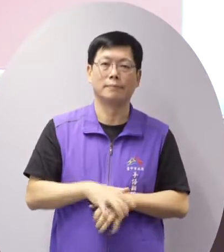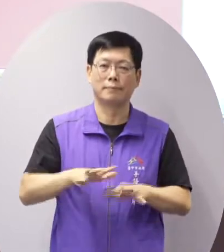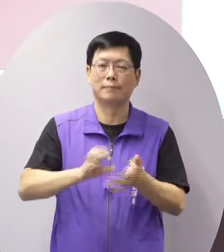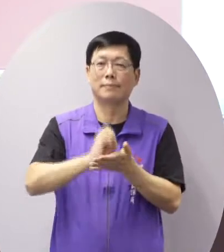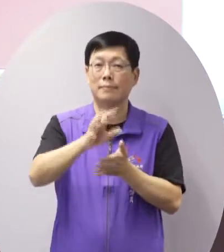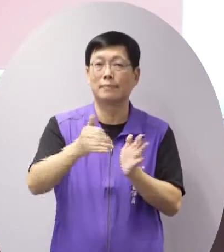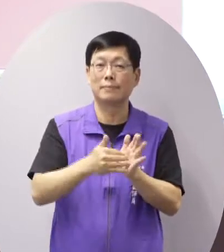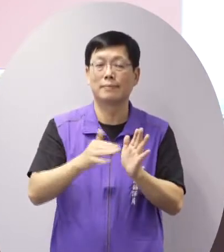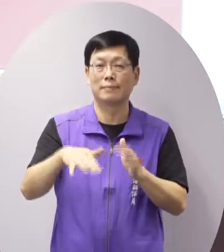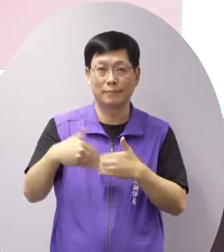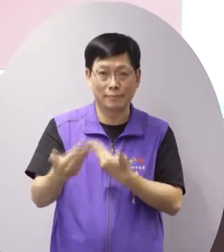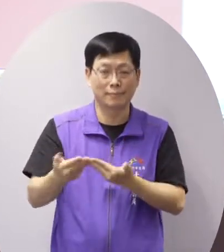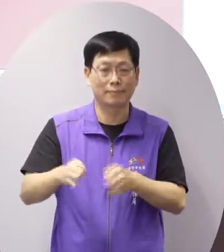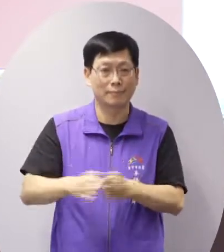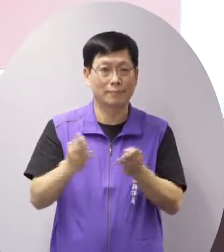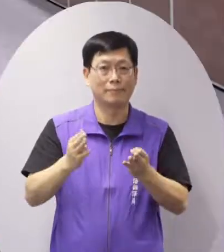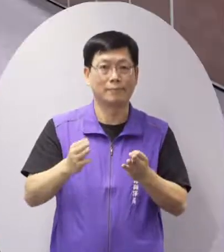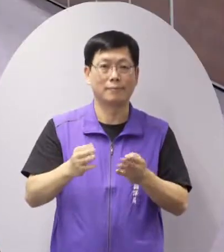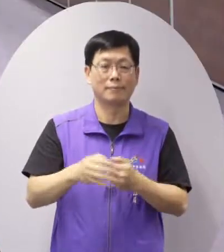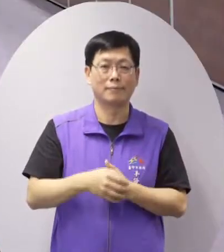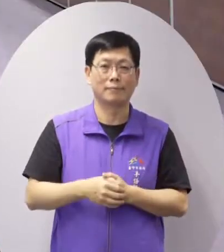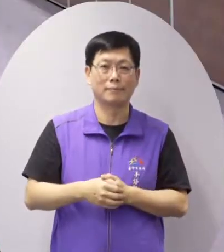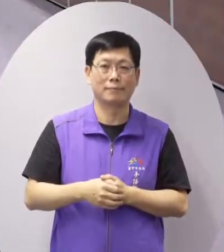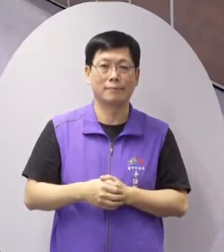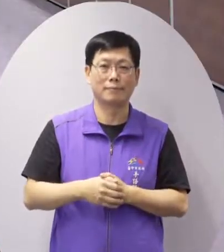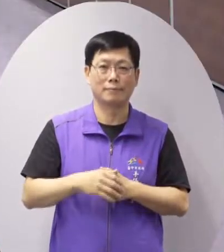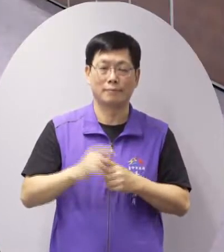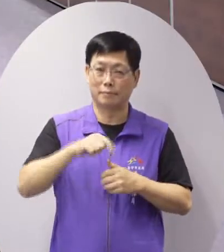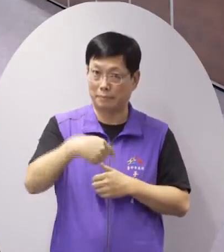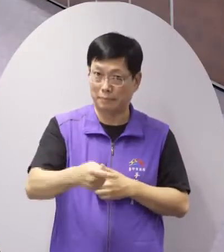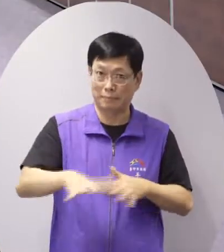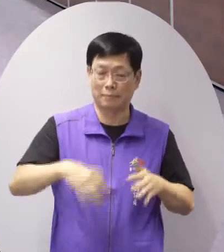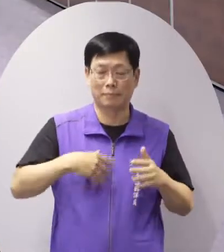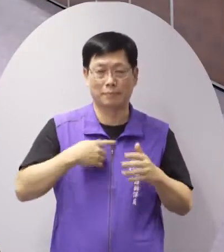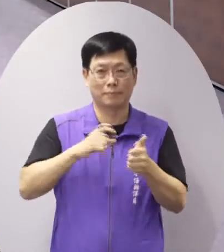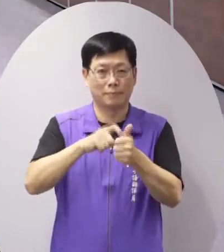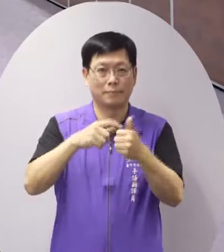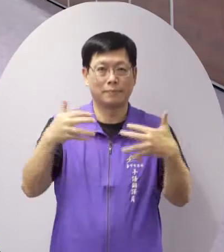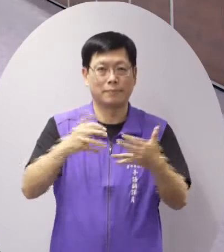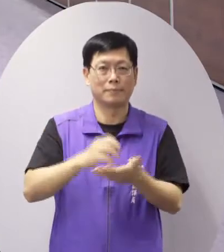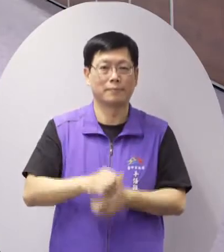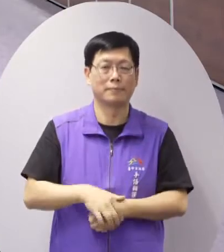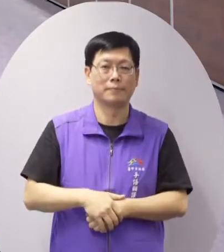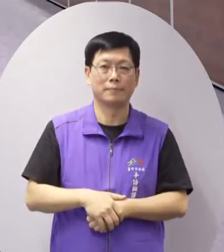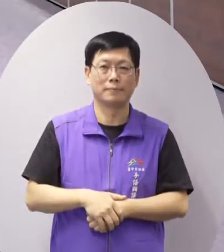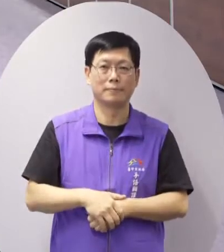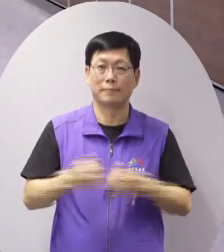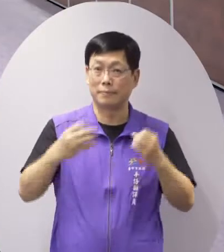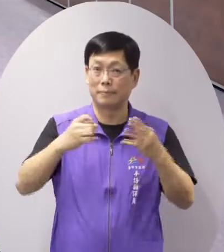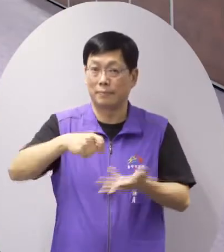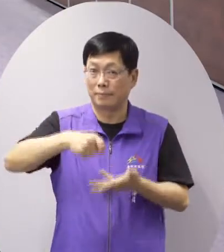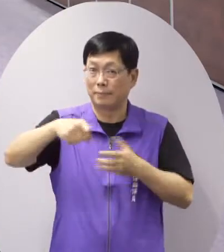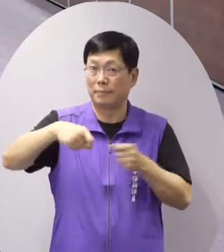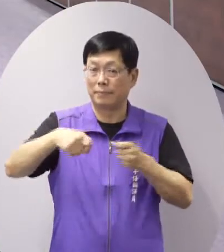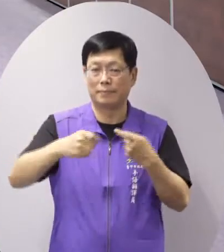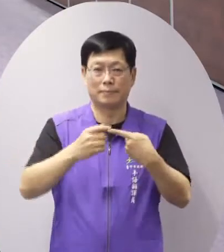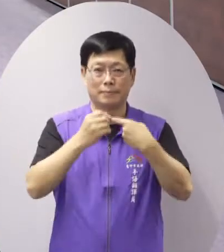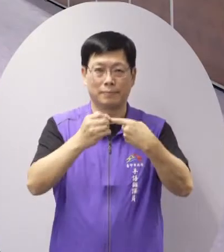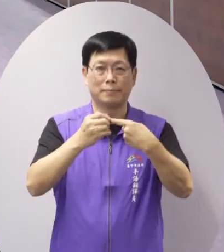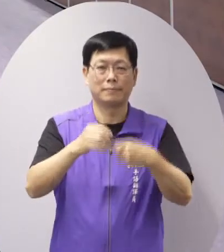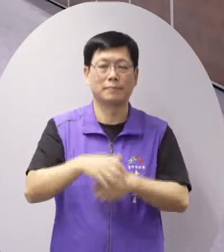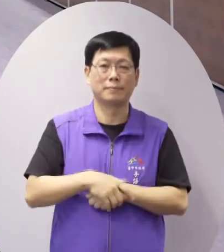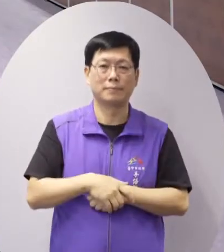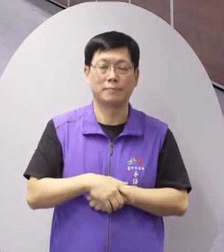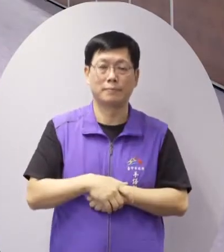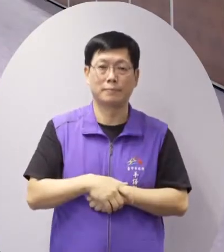报告。那我们现在就是不是来开始进行今天的会议？谢谢。 讨论提案，第一案，